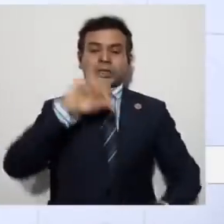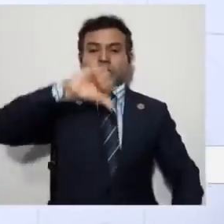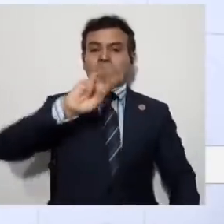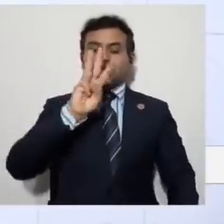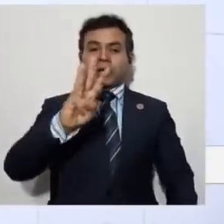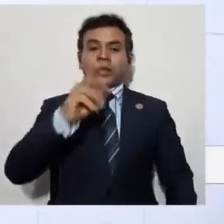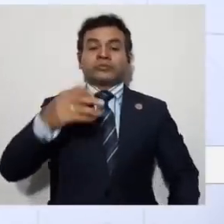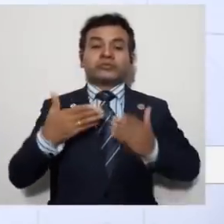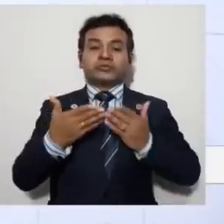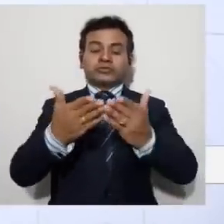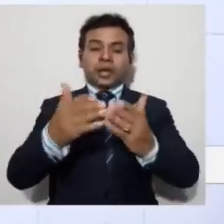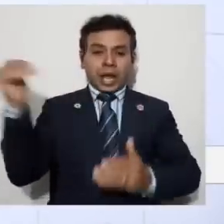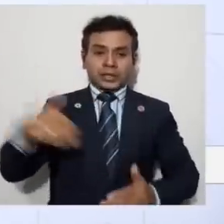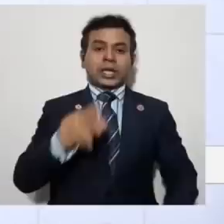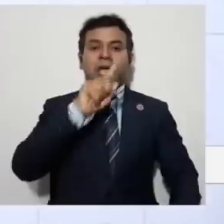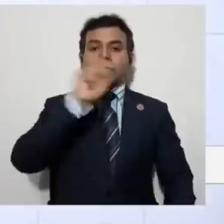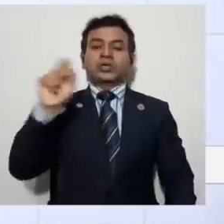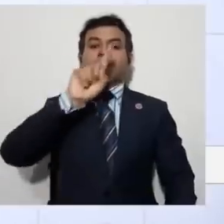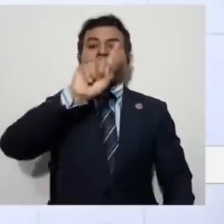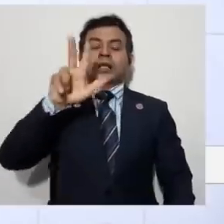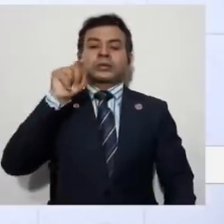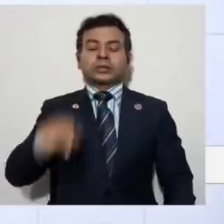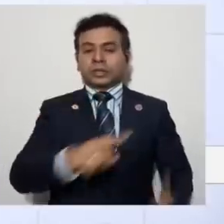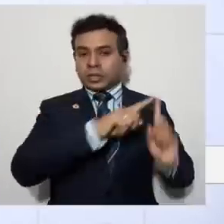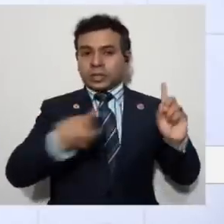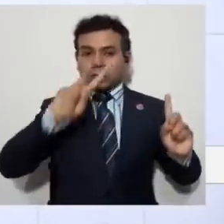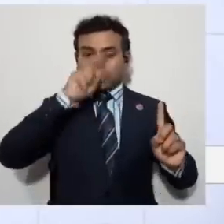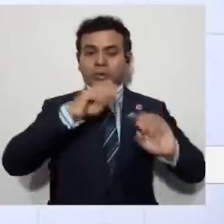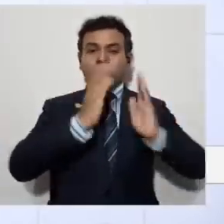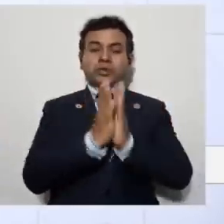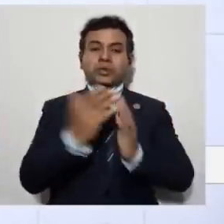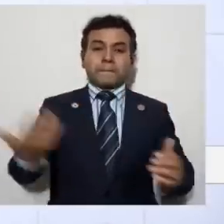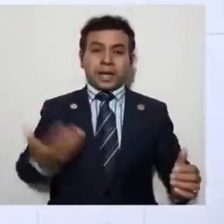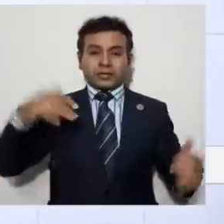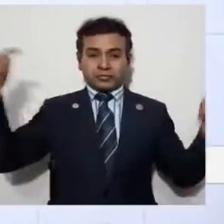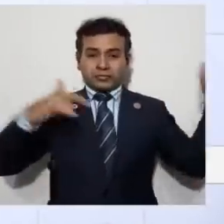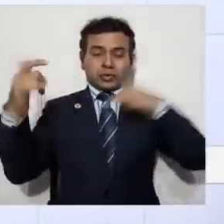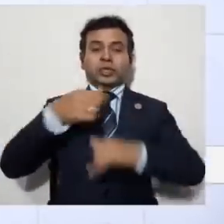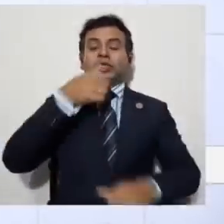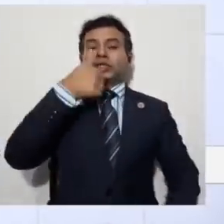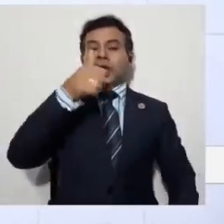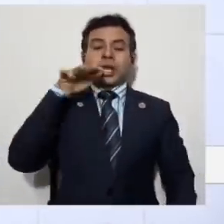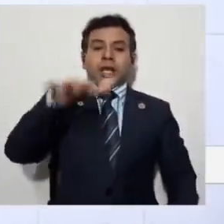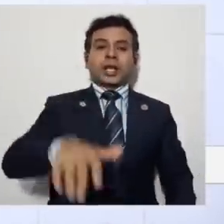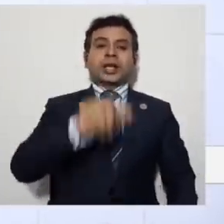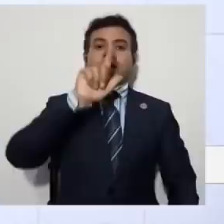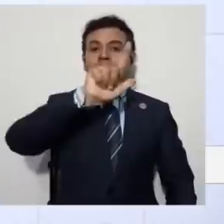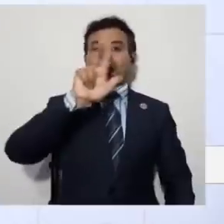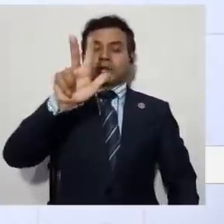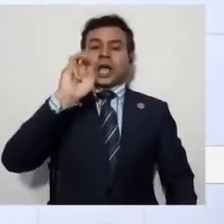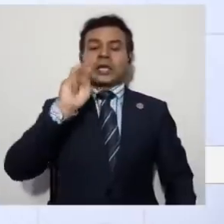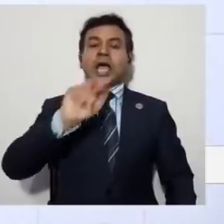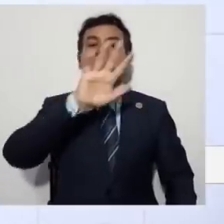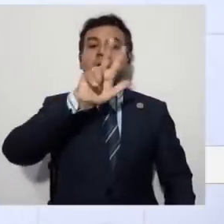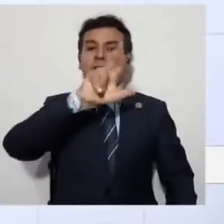বিমানবন্দরে 362 জন, স্থলবন্দরে 93 জন এবং সমুদ্রবন্দরে 118 জনকে, এবং এ পর্যন্ত আমরা স্ক্রিনিং